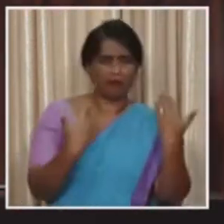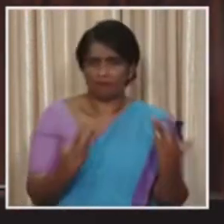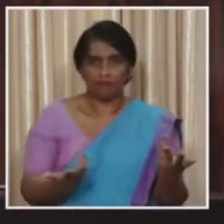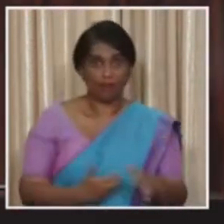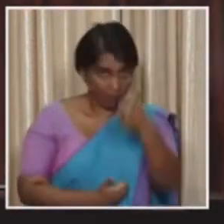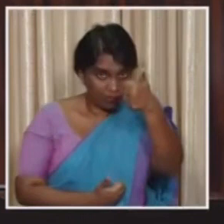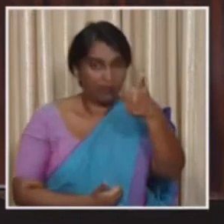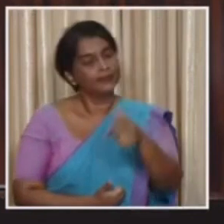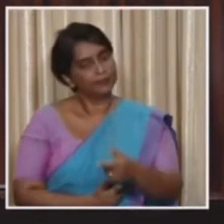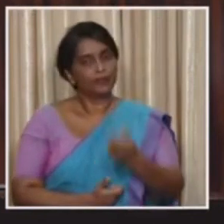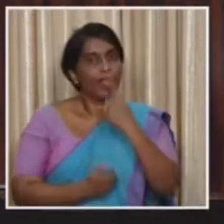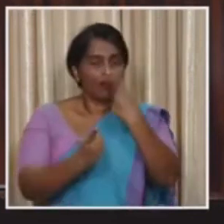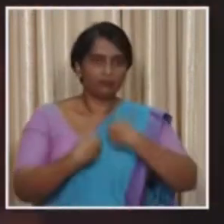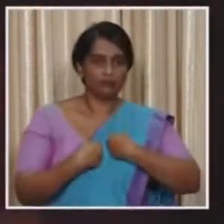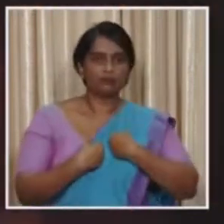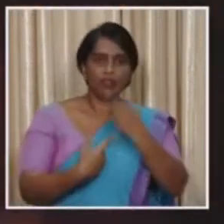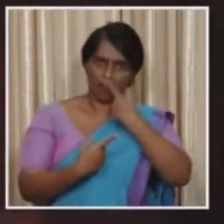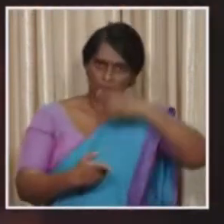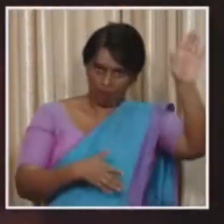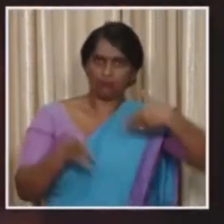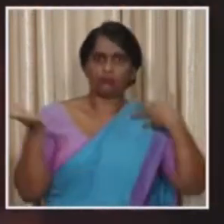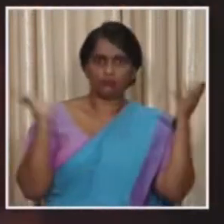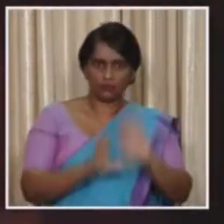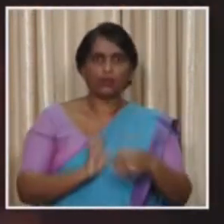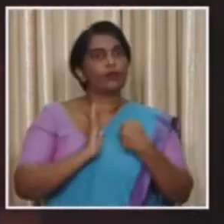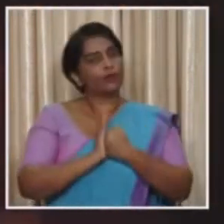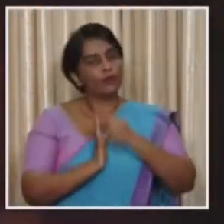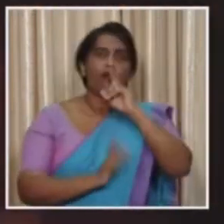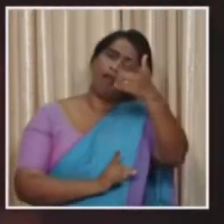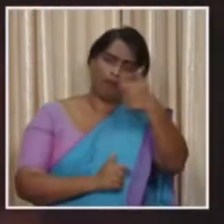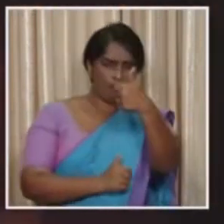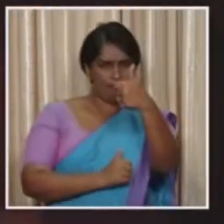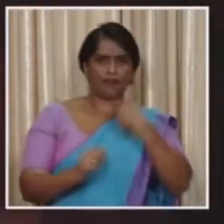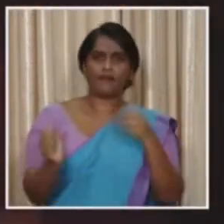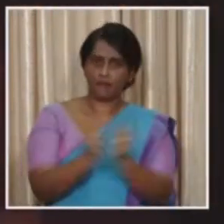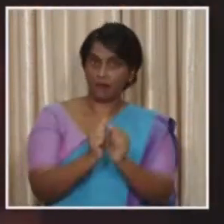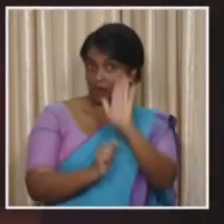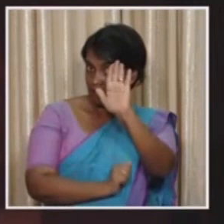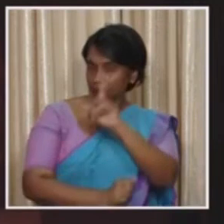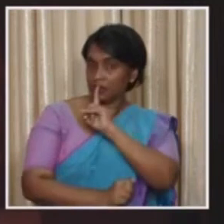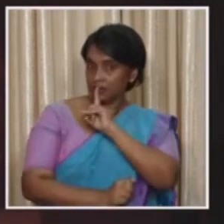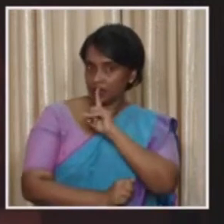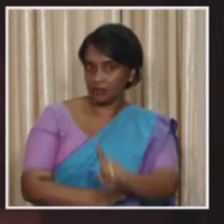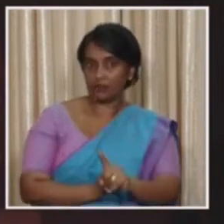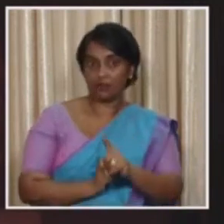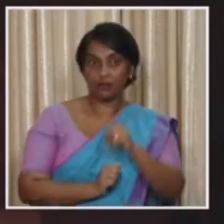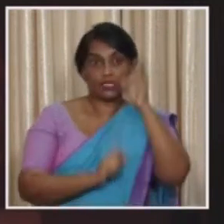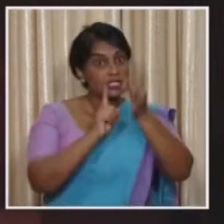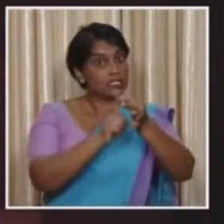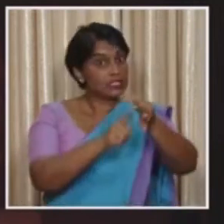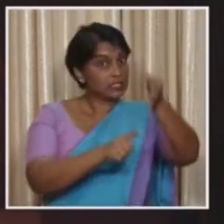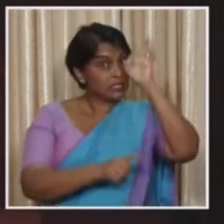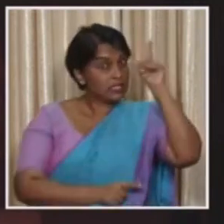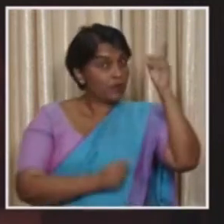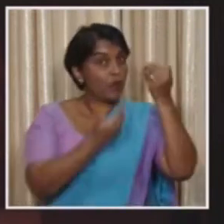හරි. නැත්තම් කියන්න මං කැඳවලා. හරි, බොහොම ස්තුතියි. මං කැඳවලා. හොඳයි. ගරු කතානායකතුමනි, මම මේක කරන්න. හැබැයි එකක් කියනවා. විධායකෙන්